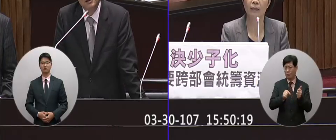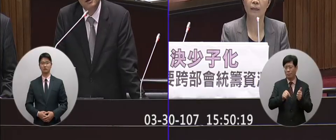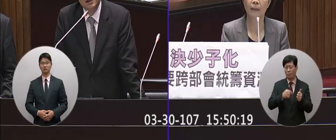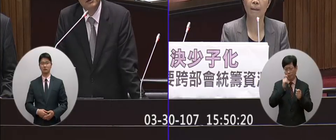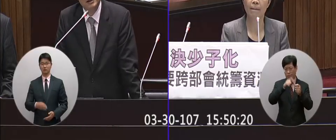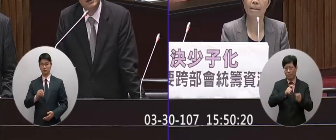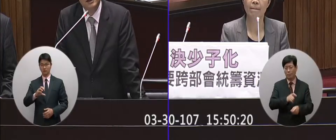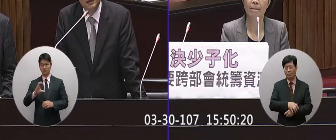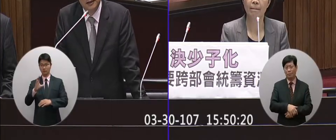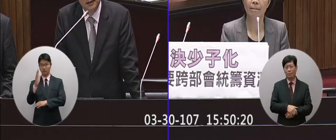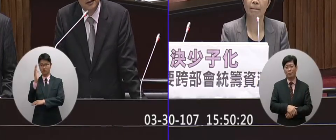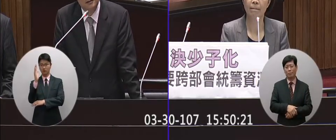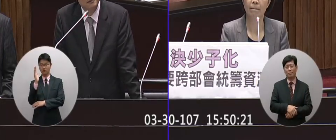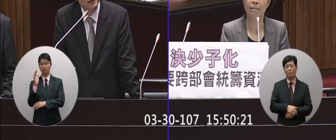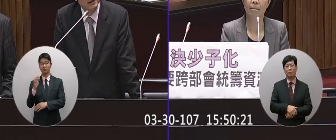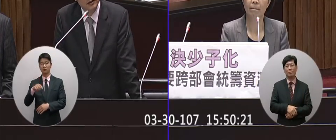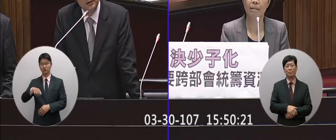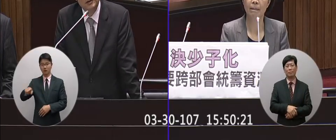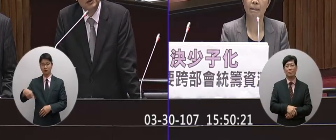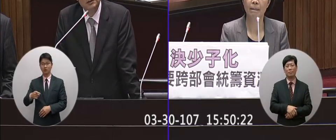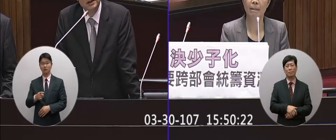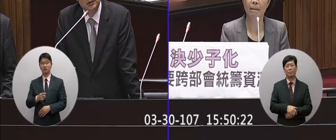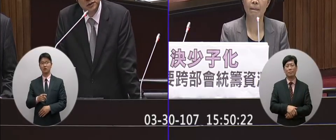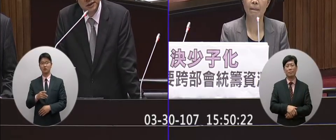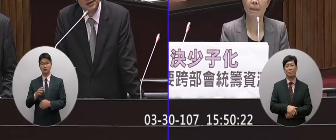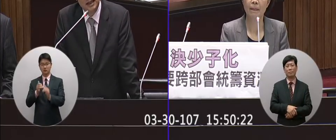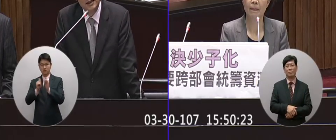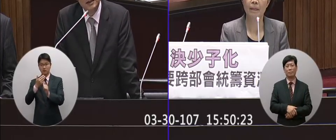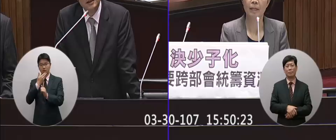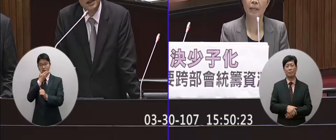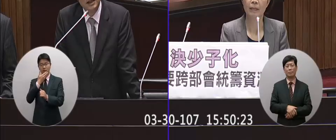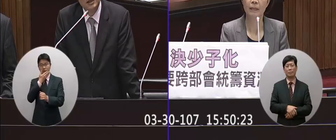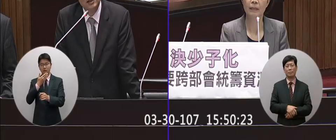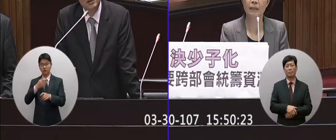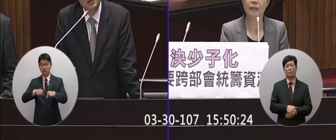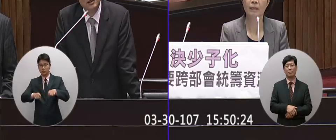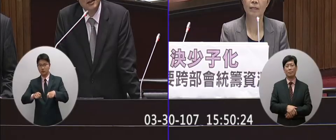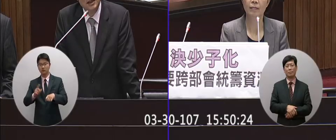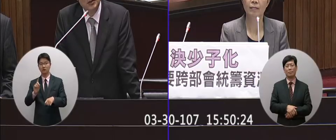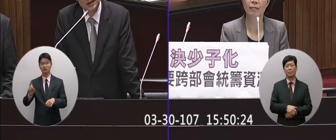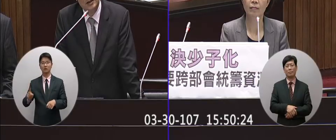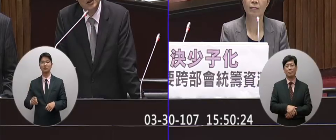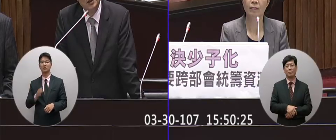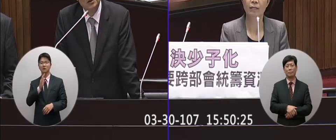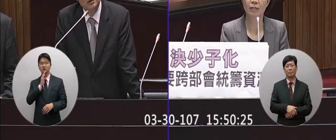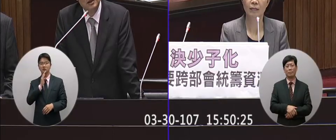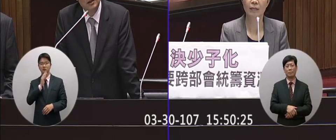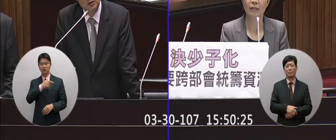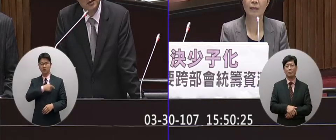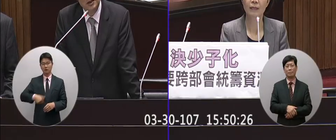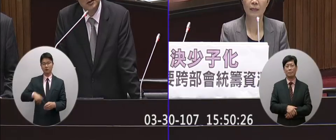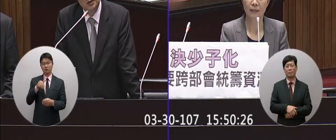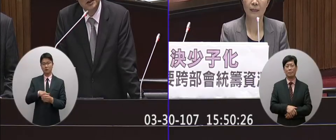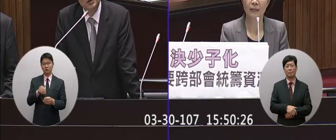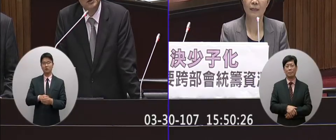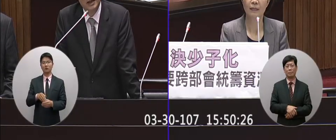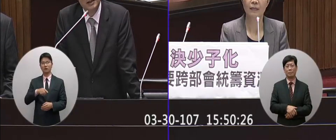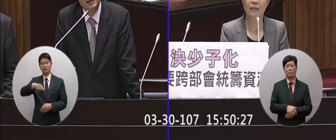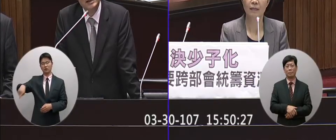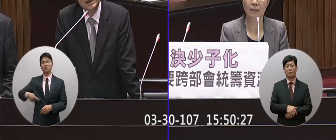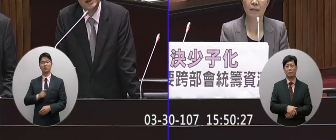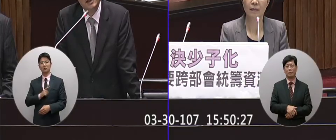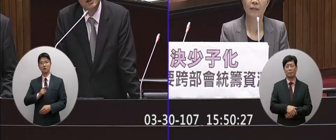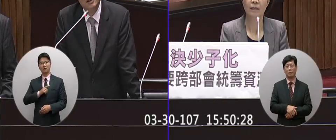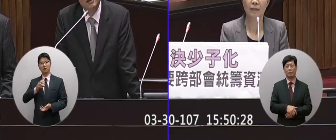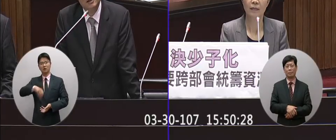方 一个目标， 地方的。的这种社会福利措施，常常是在竞选的时候候选人所提出